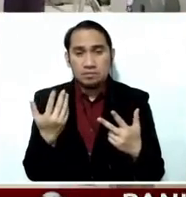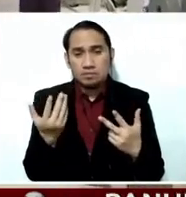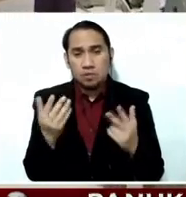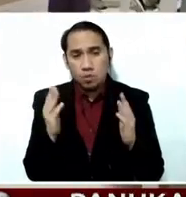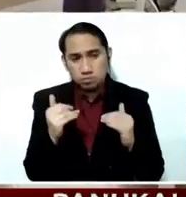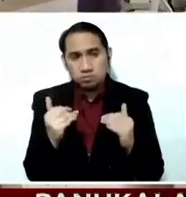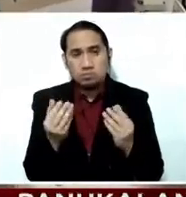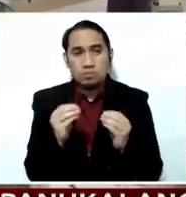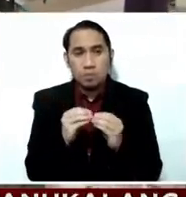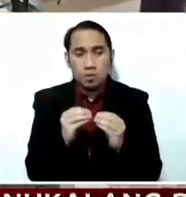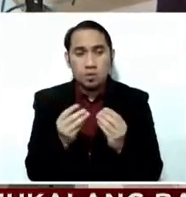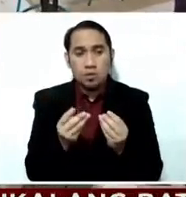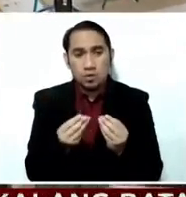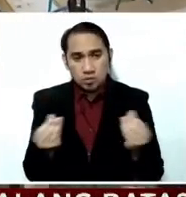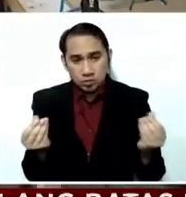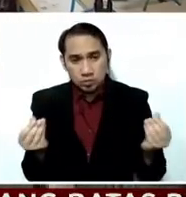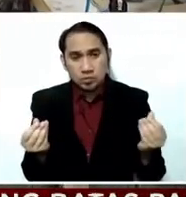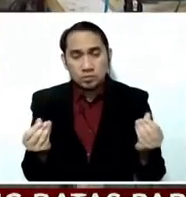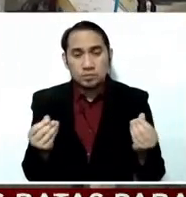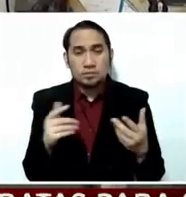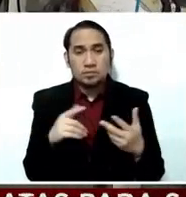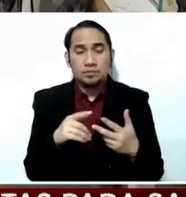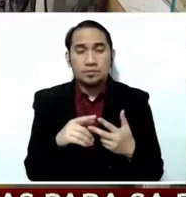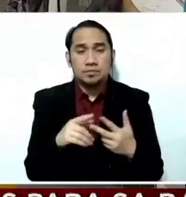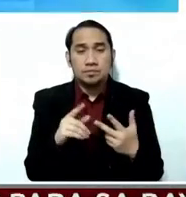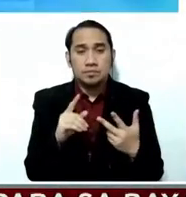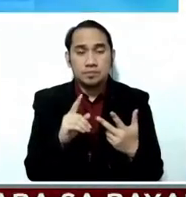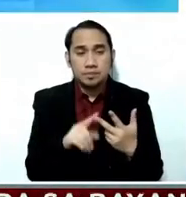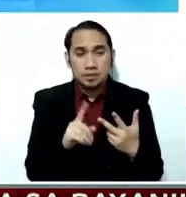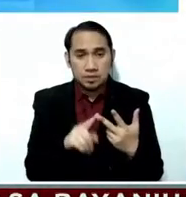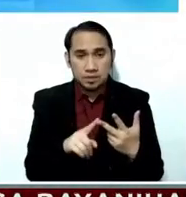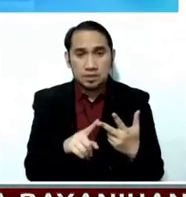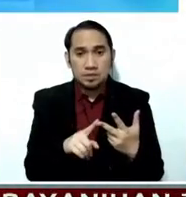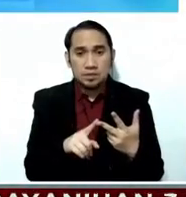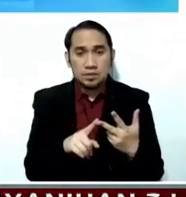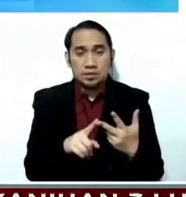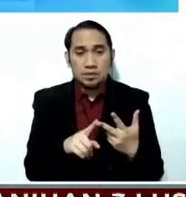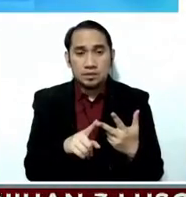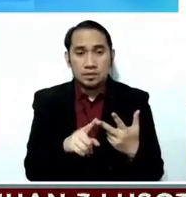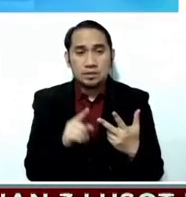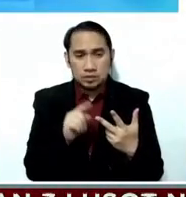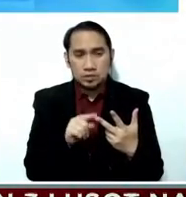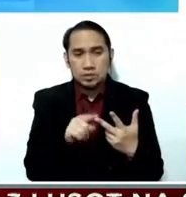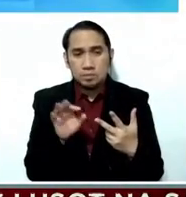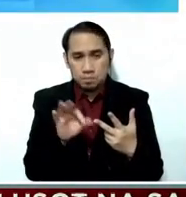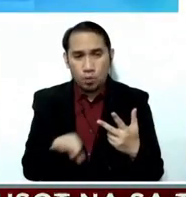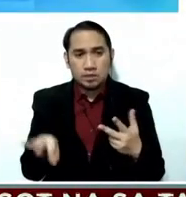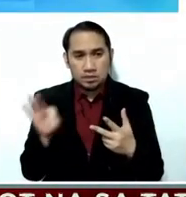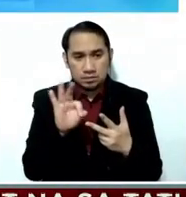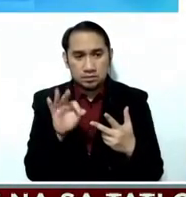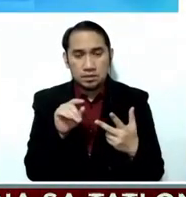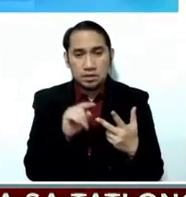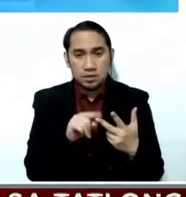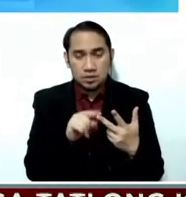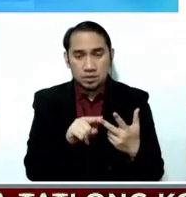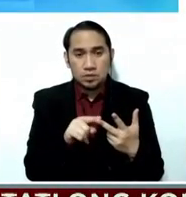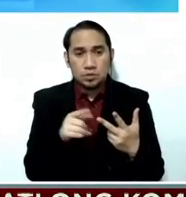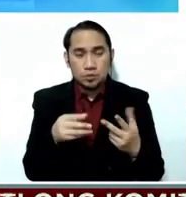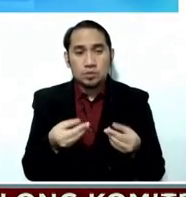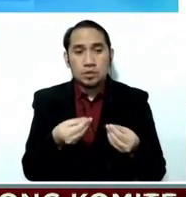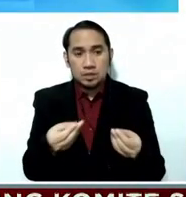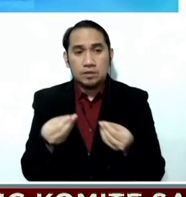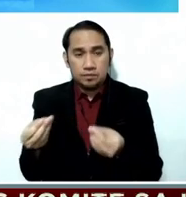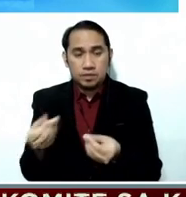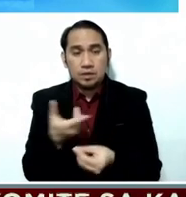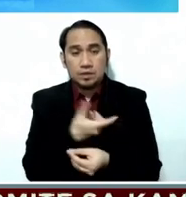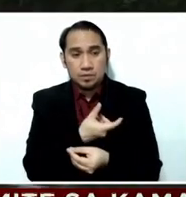have to implement them in an accelerated manner. And number three, and most importantly, we deploy our vaccination program